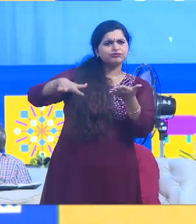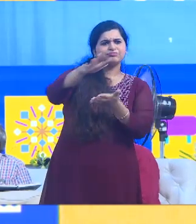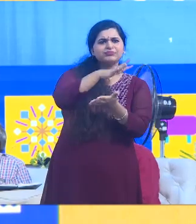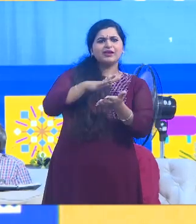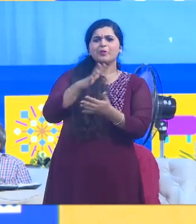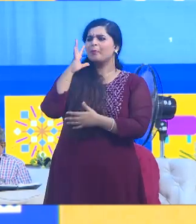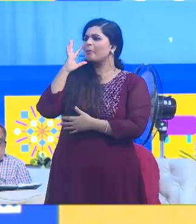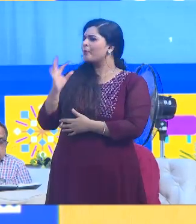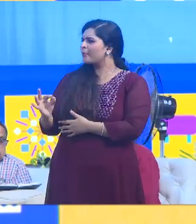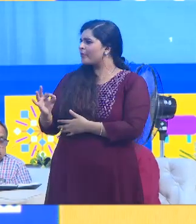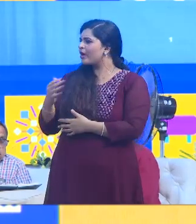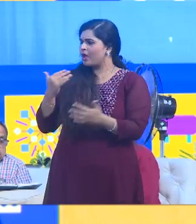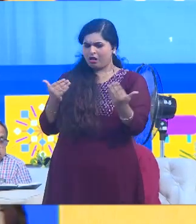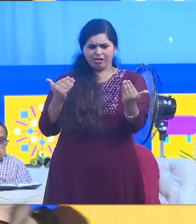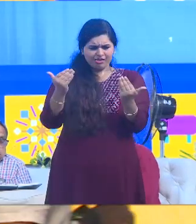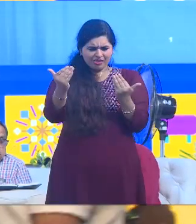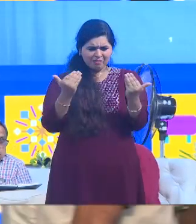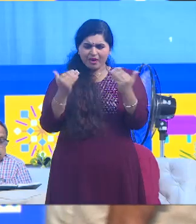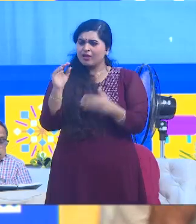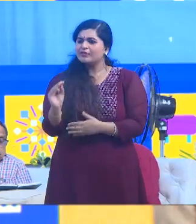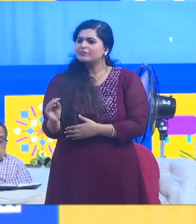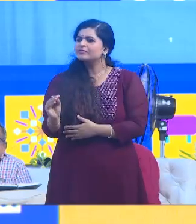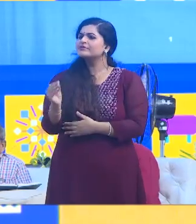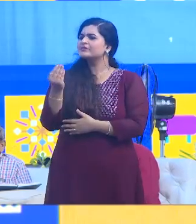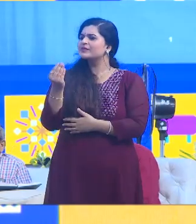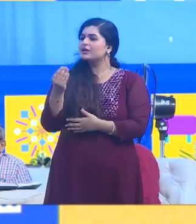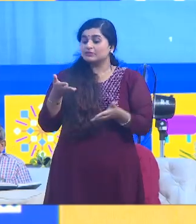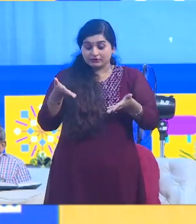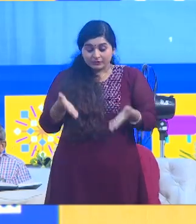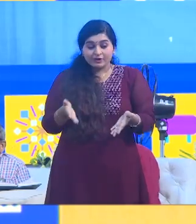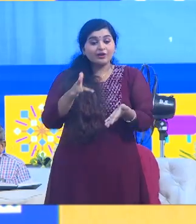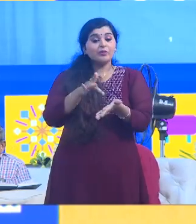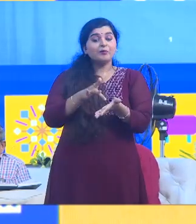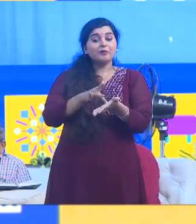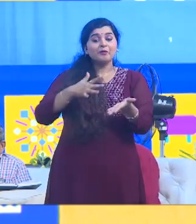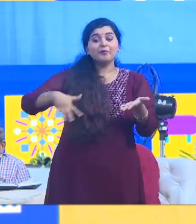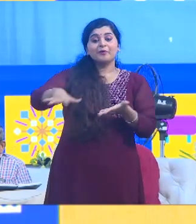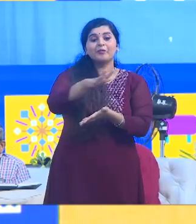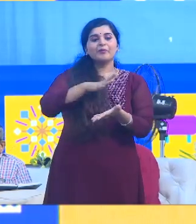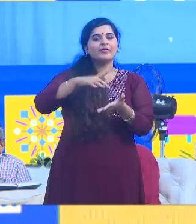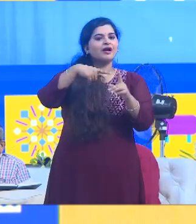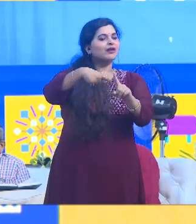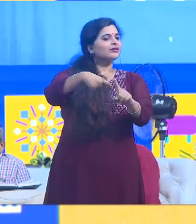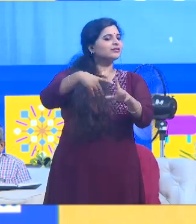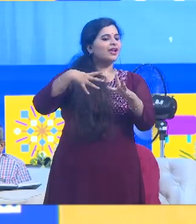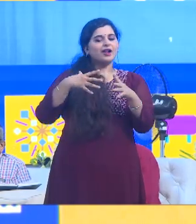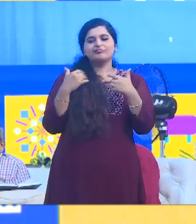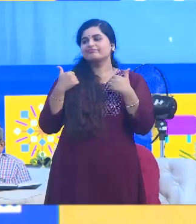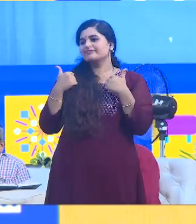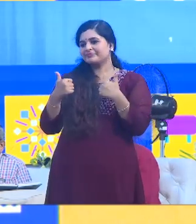ഇൻഡിക്കേറ്റേഴ്സ്, താരതമ്യേന മെച്ചപ്പെട്ട ഇൻഡിക്കേറ്റേഴ്സ് ഉണ്ടായിരുന്നൊരു പ്രദേശമെന്ന നിലയിലും എല്ലാം തന്നെ ചരിത്രം കേരളത്തെ